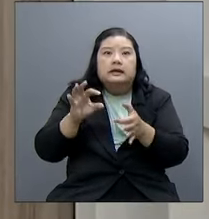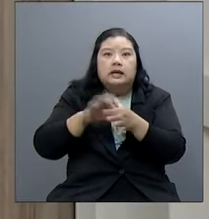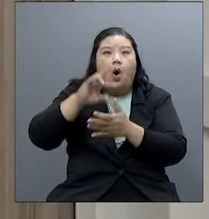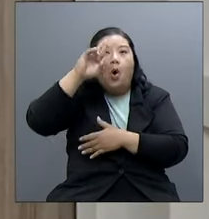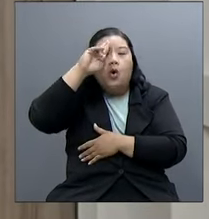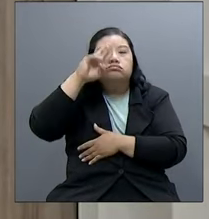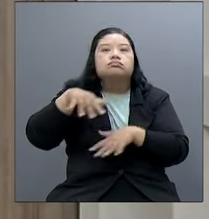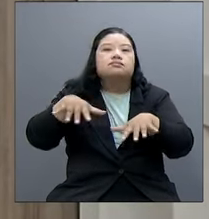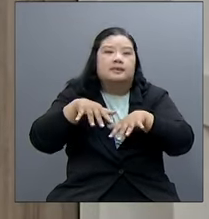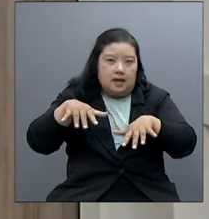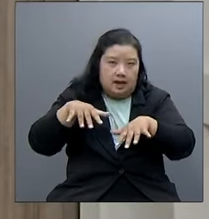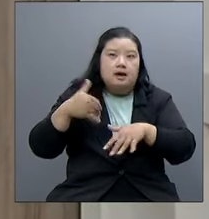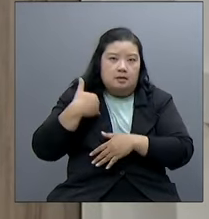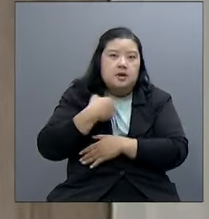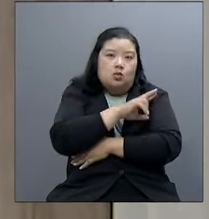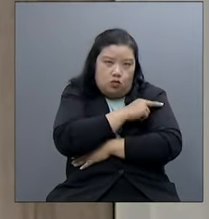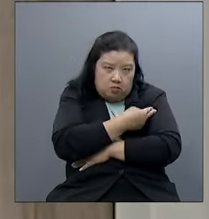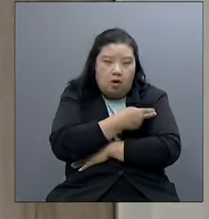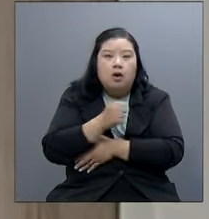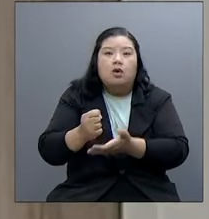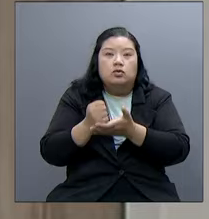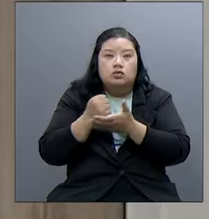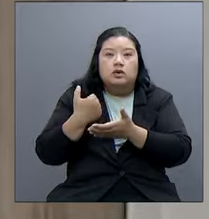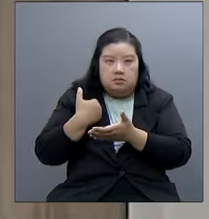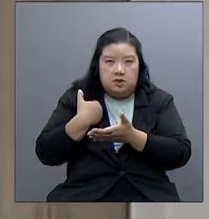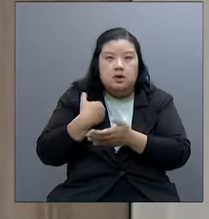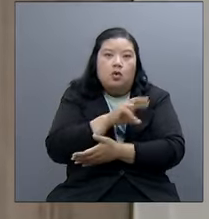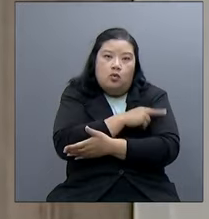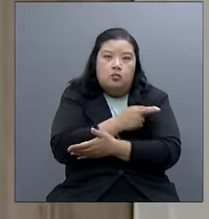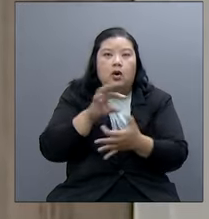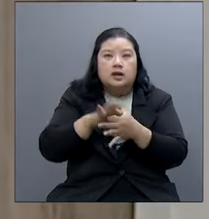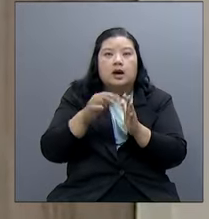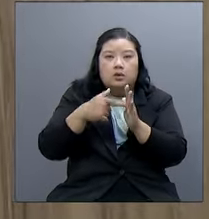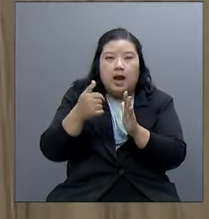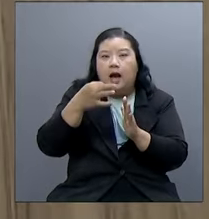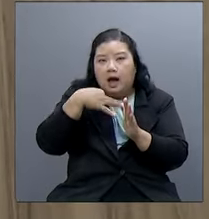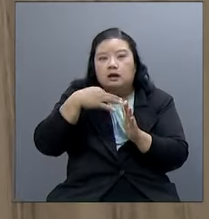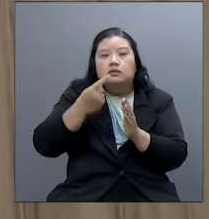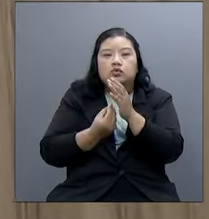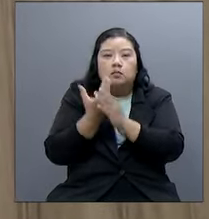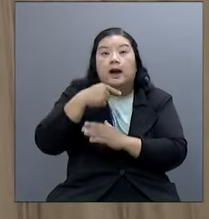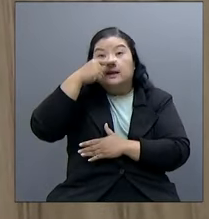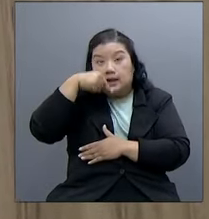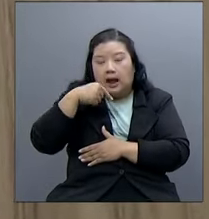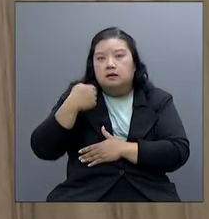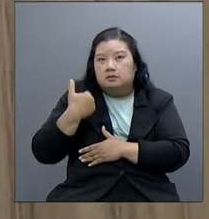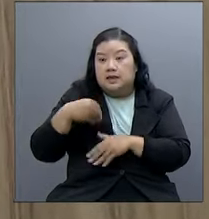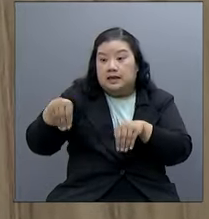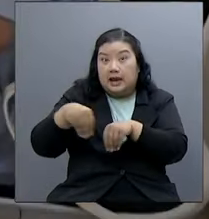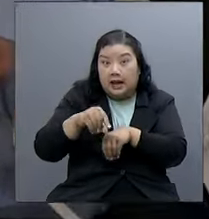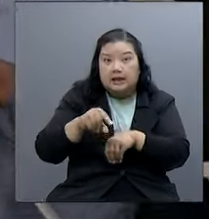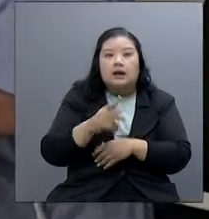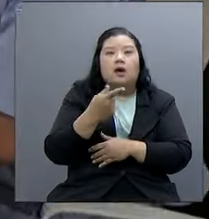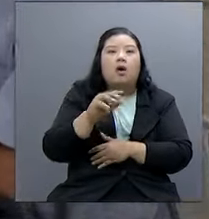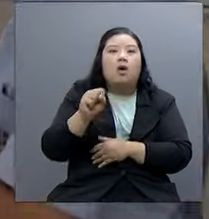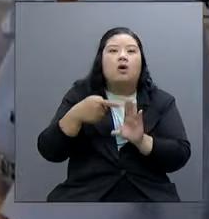แทย์เบชะกรรม และการรัษาอนๆ โดยแทย์แผนไทยเปทางเลือกสำหรบชาวเจรินคร 35 แลผู้อาศัย อยู่ในย่านพลองสาร